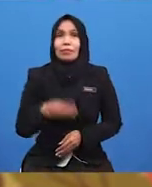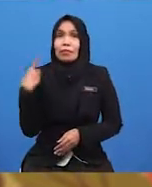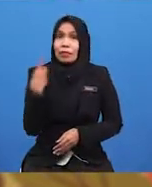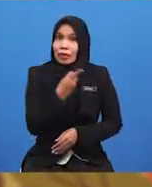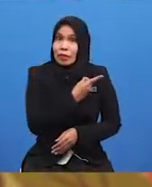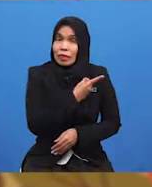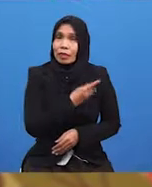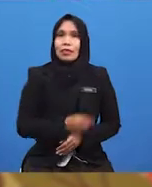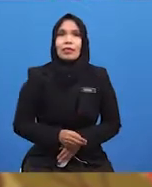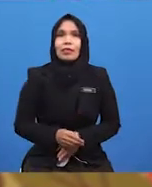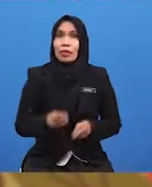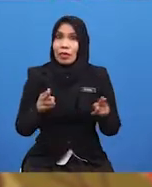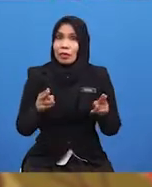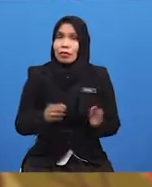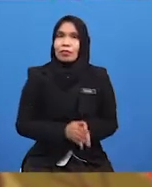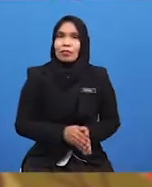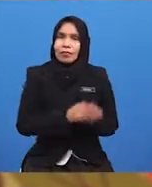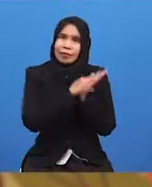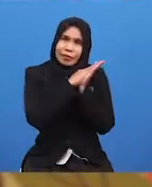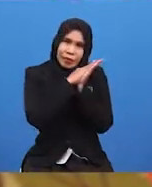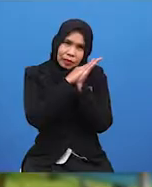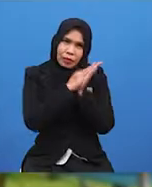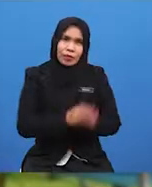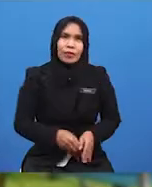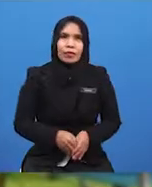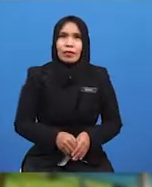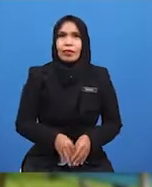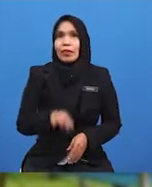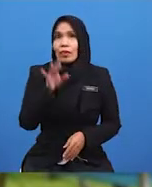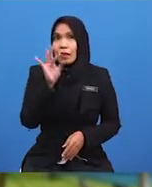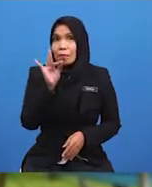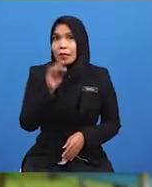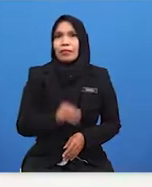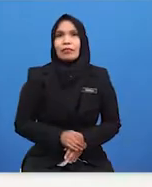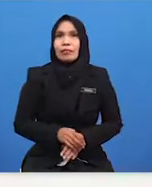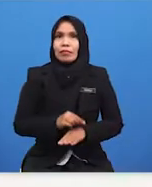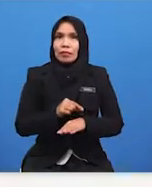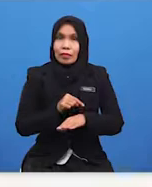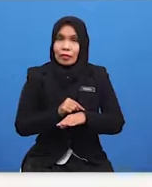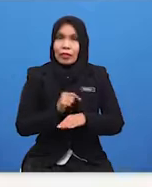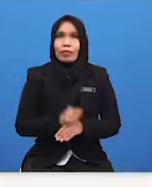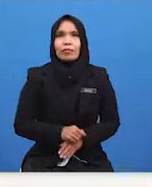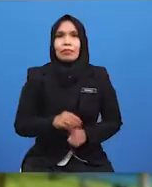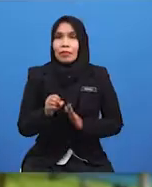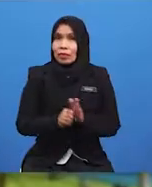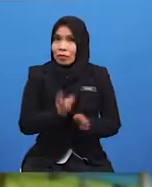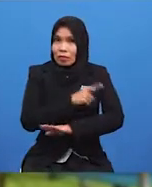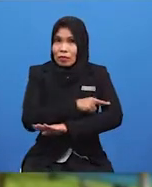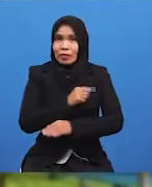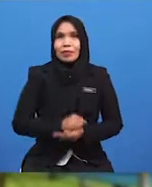kurang atau lebih delapan jam sehari pandai main murid-murid